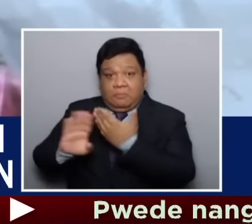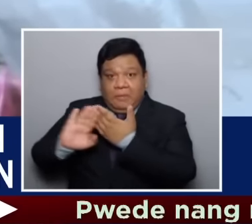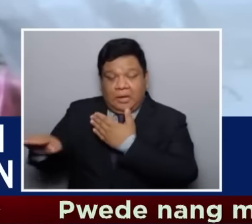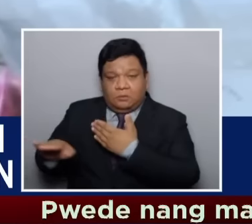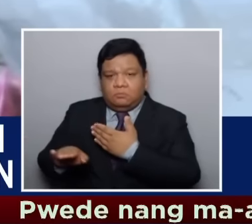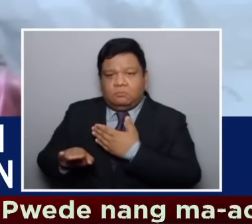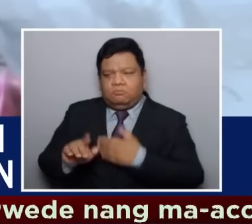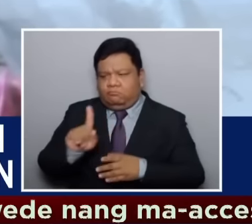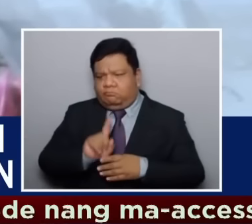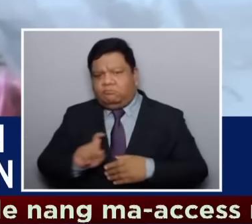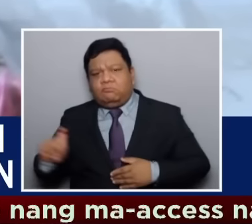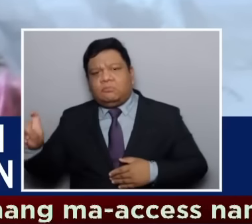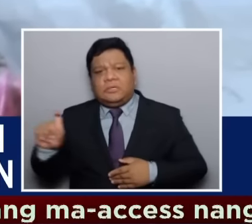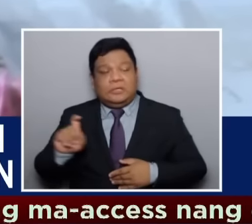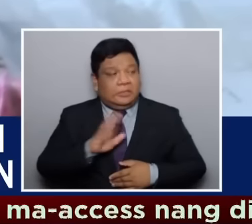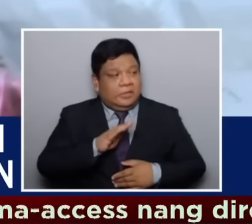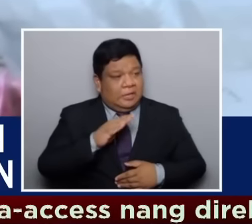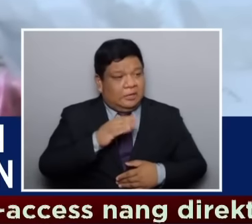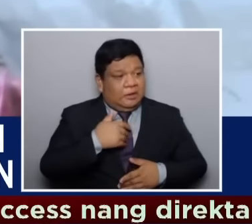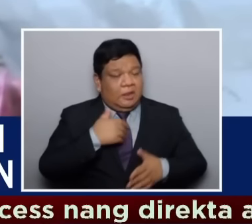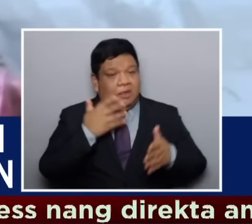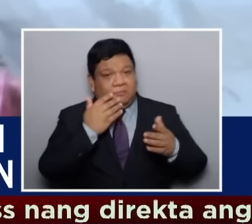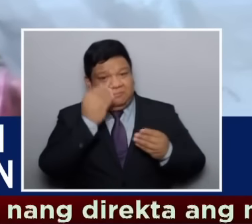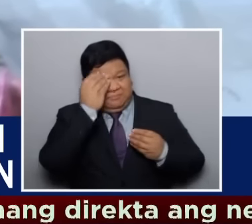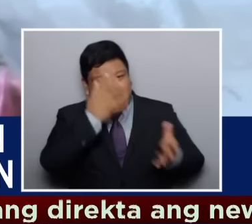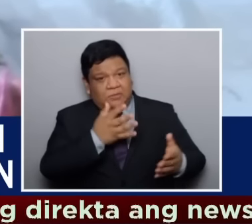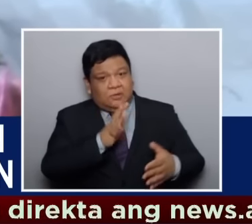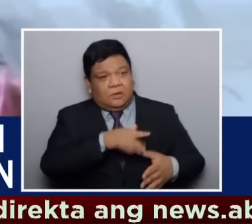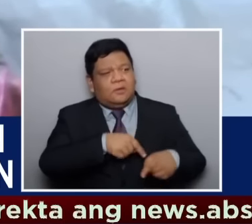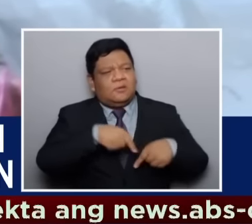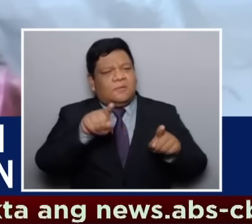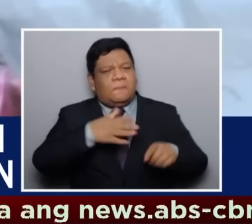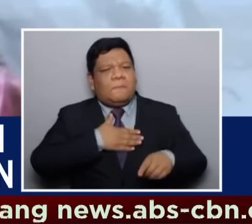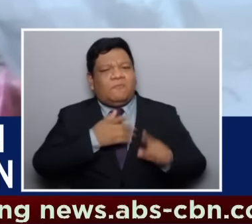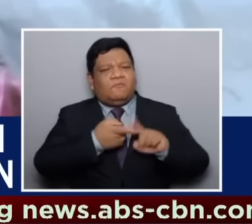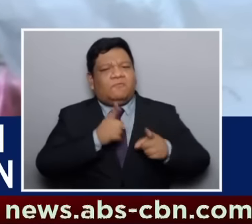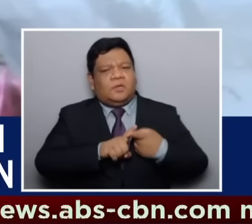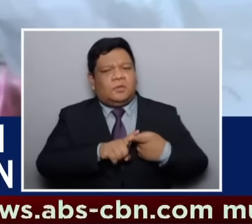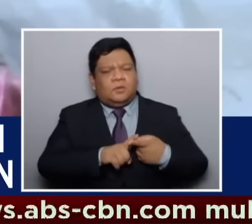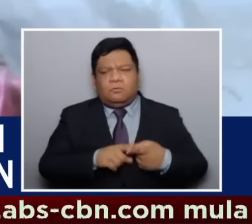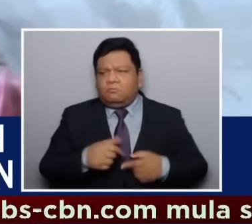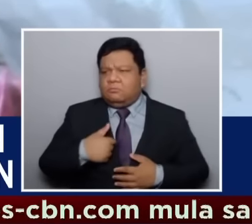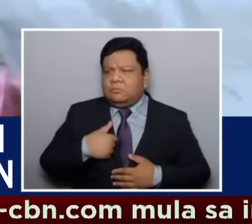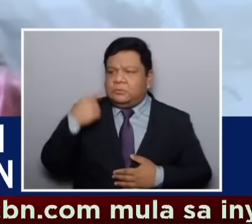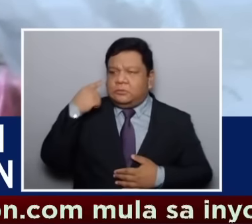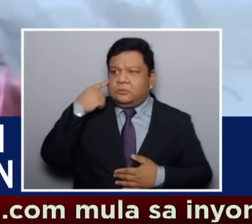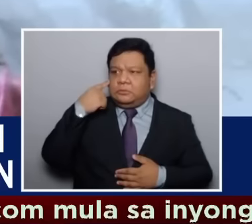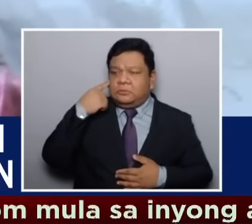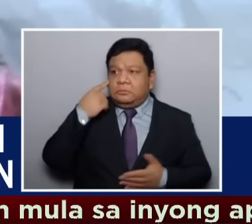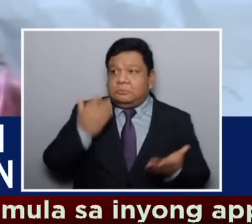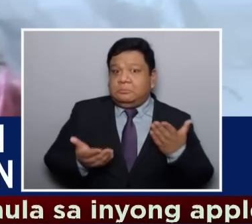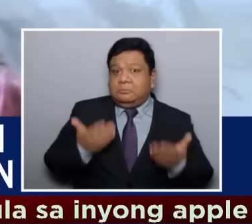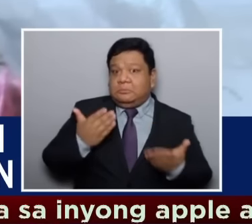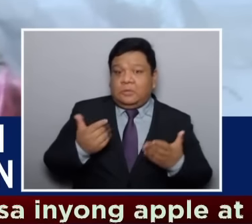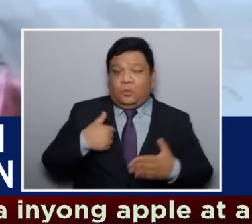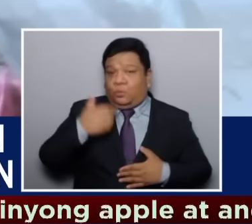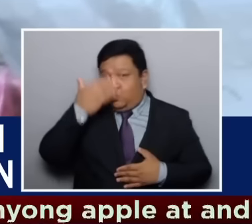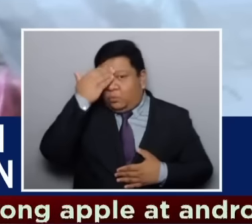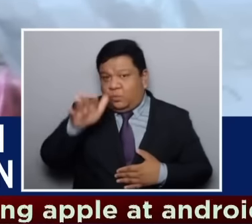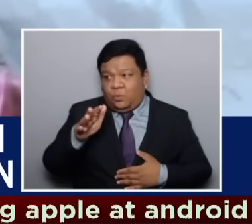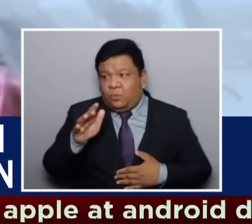siyang bumabad. Sabi niya, ang iniwan niya lang salita, give it to my friend. Ako po, sir, iniisip ko, baka yung, hindi ko po alam